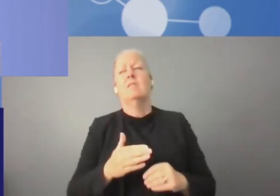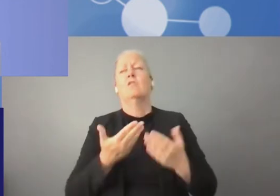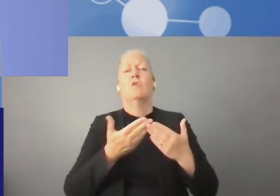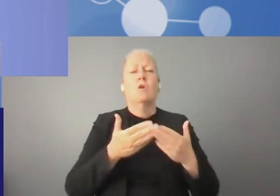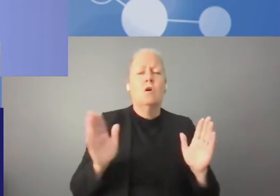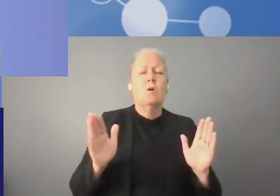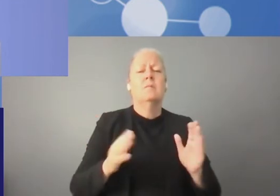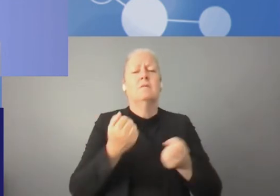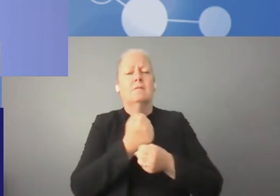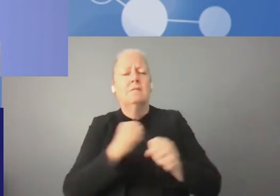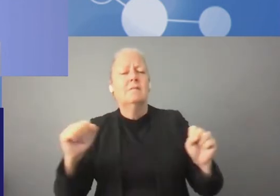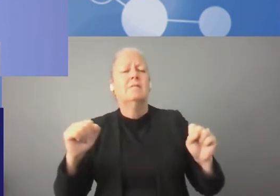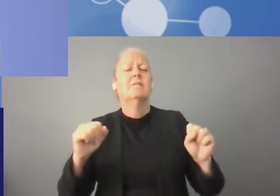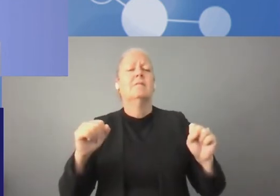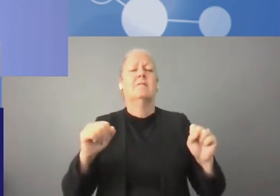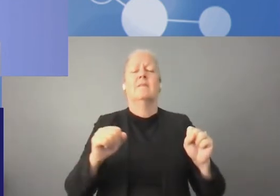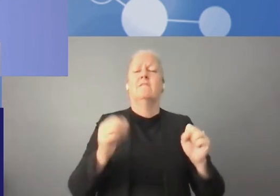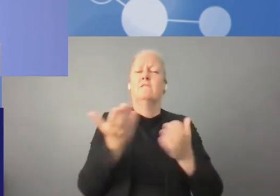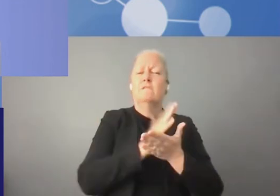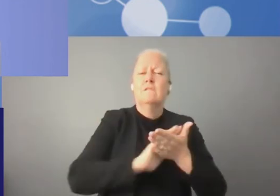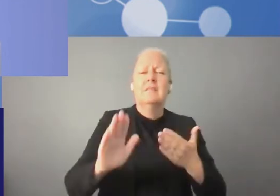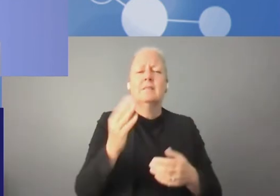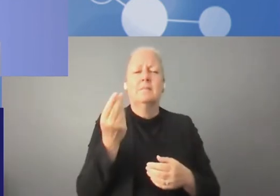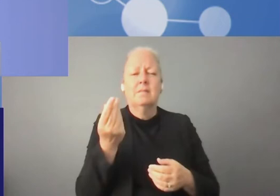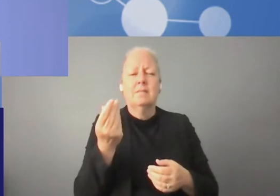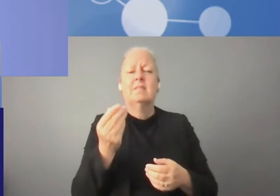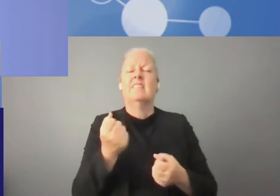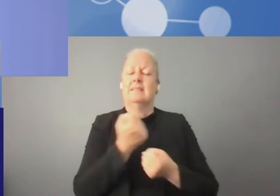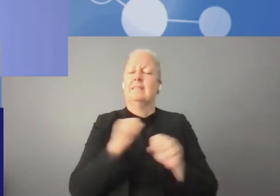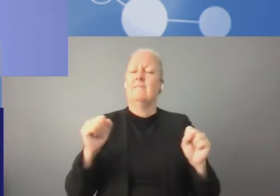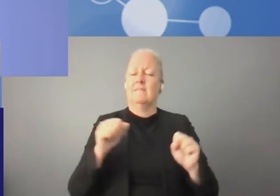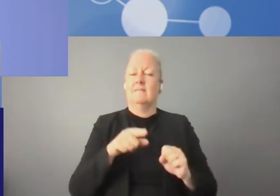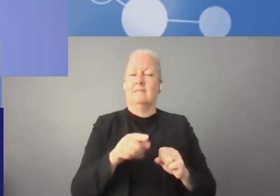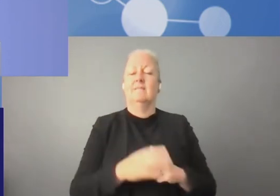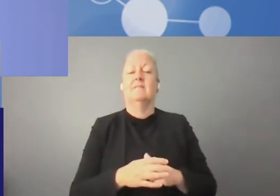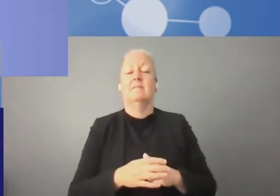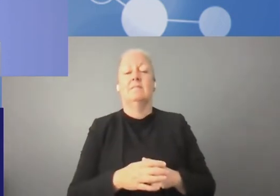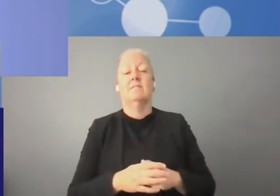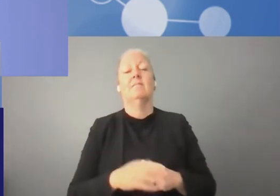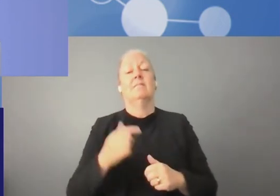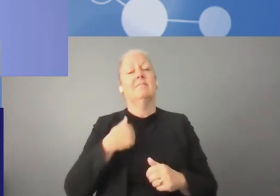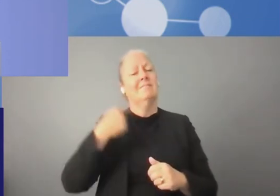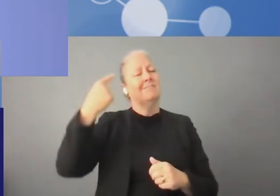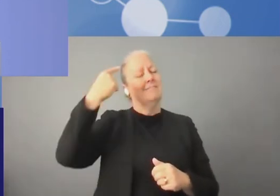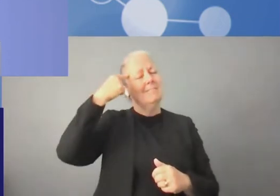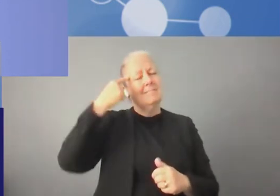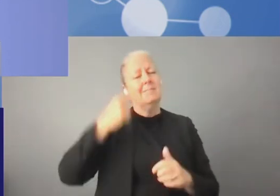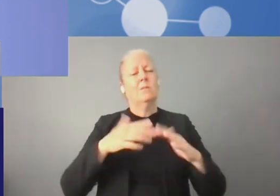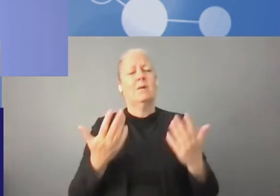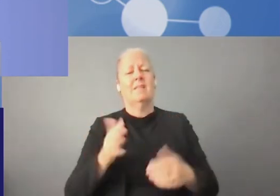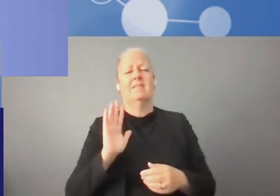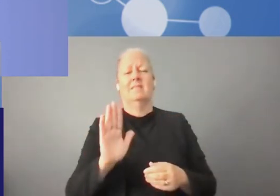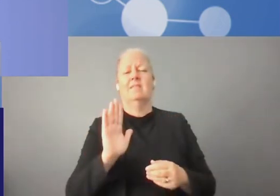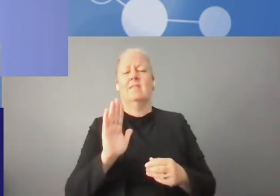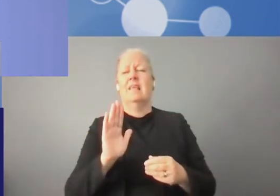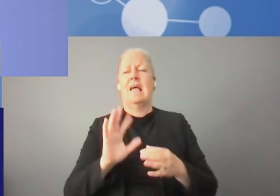络。我所说的只是一个开放的网络，不是那个闭锁的网络，